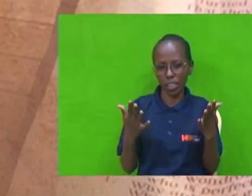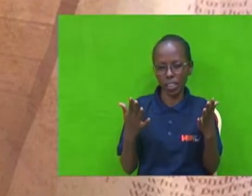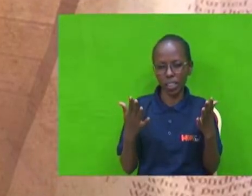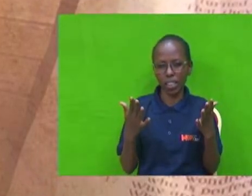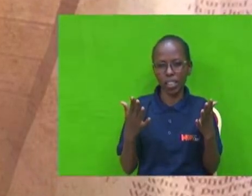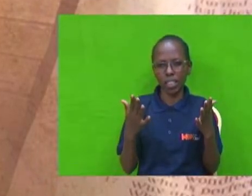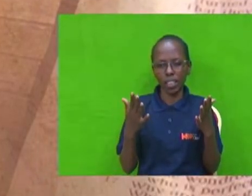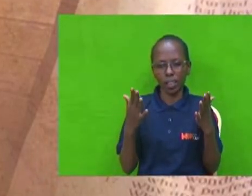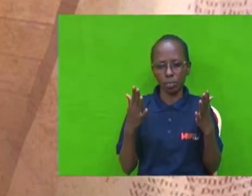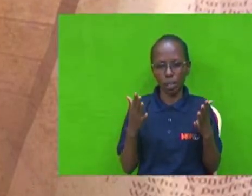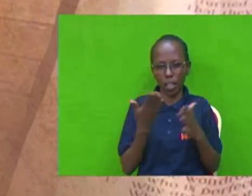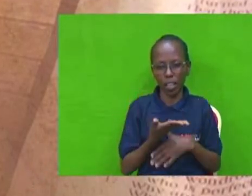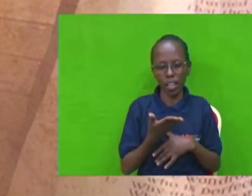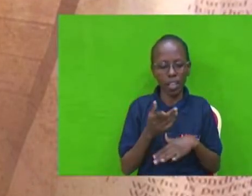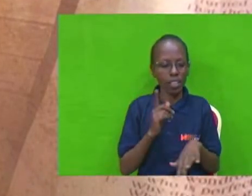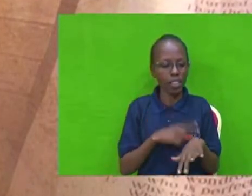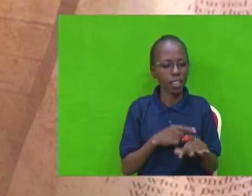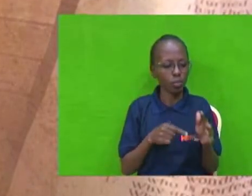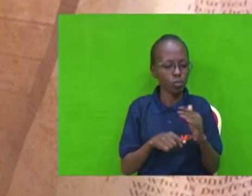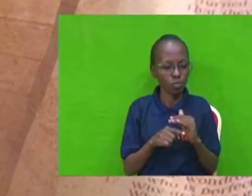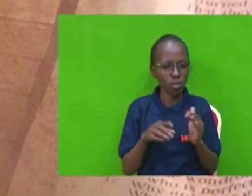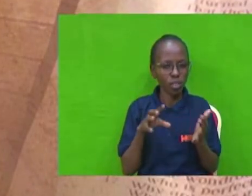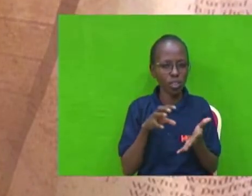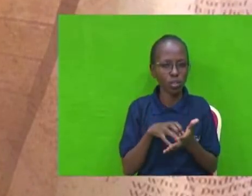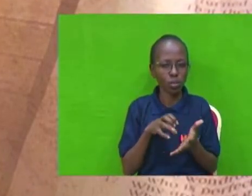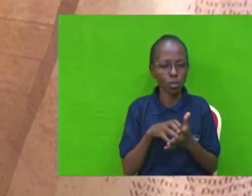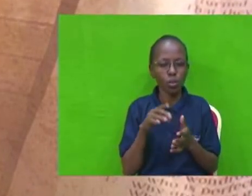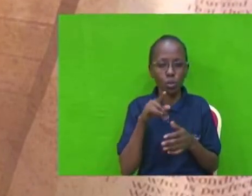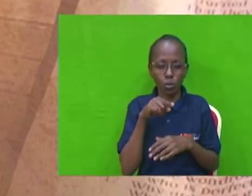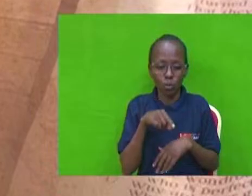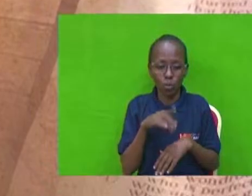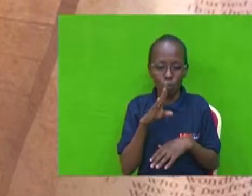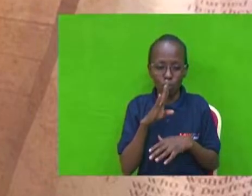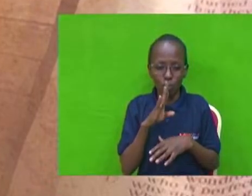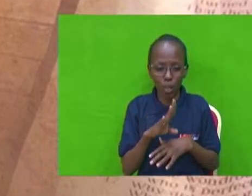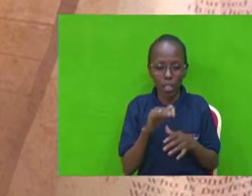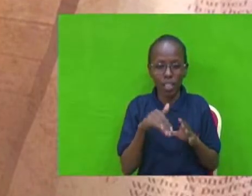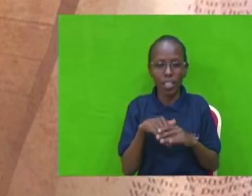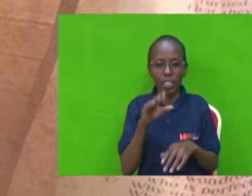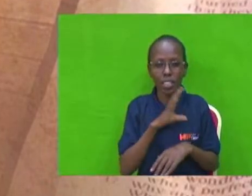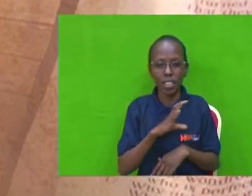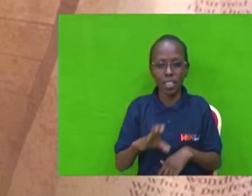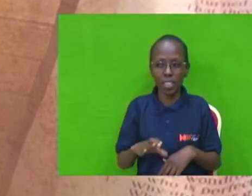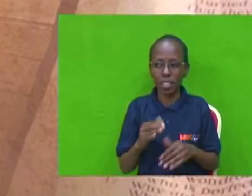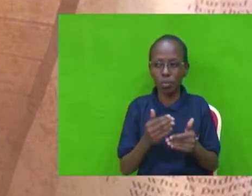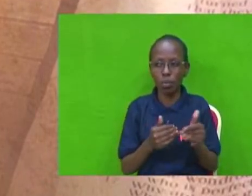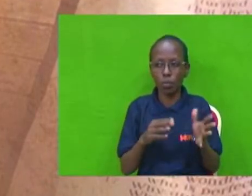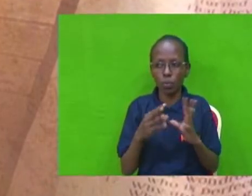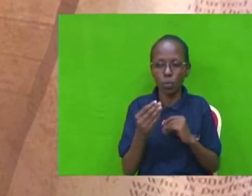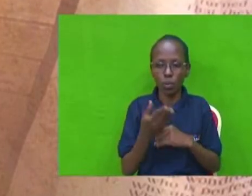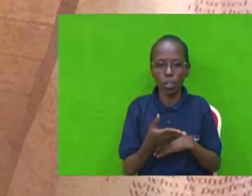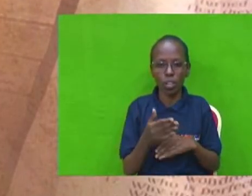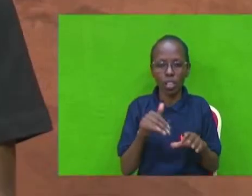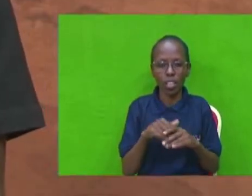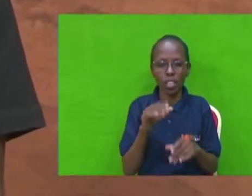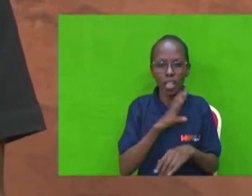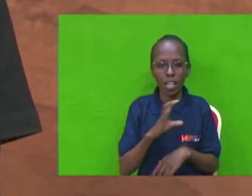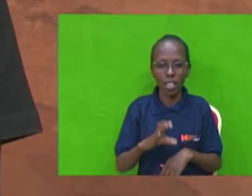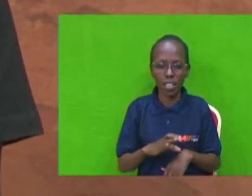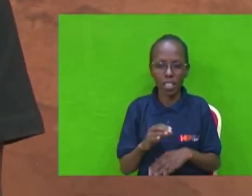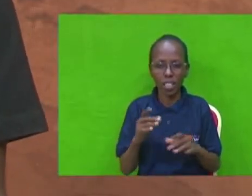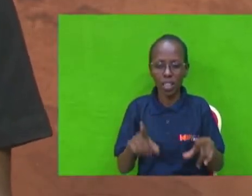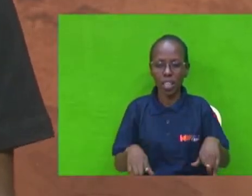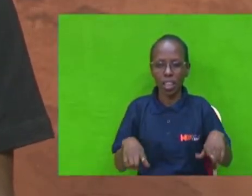Hapa tunapoingia katika hali ya kuwa katika Kristo kwa mambo hayo. Mwalimu, kabla tuende kuwa katika Kristo. Sasa maisha